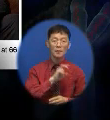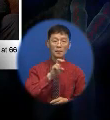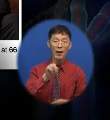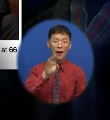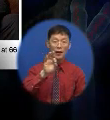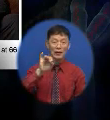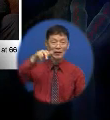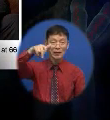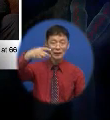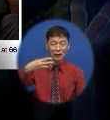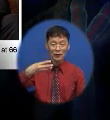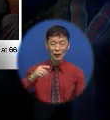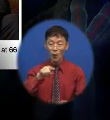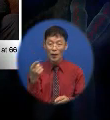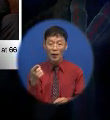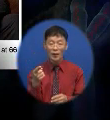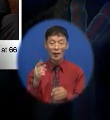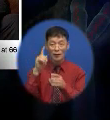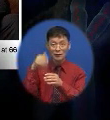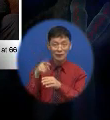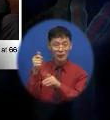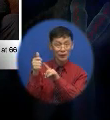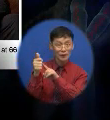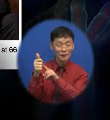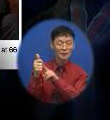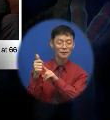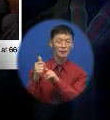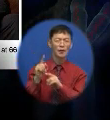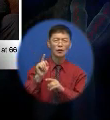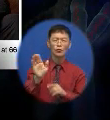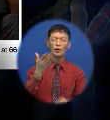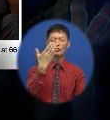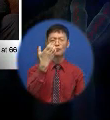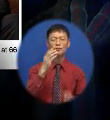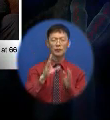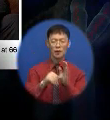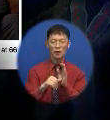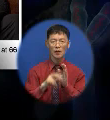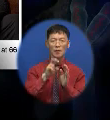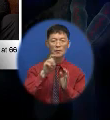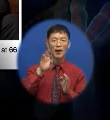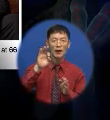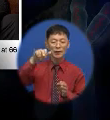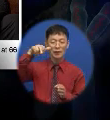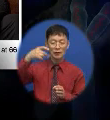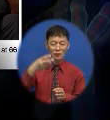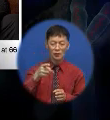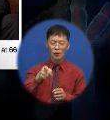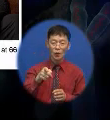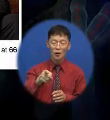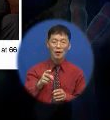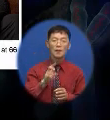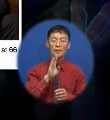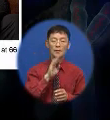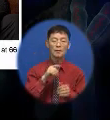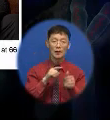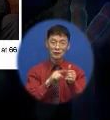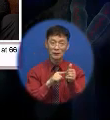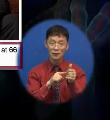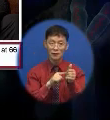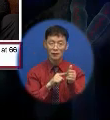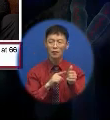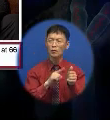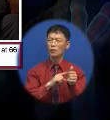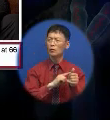Crichton이라는 분이 이분이에요. 옆에 사진에 있는 분. 1990년에 late Michael Crichton. 또 고 마이클 크라이튼이 이